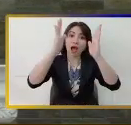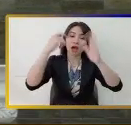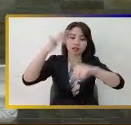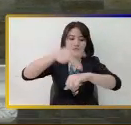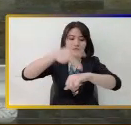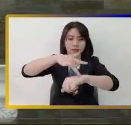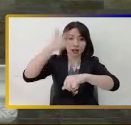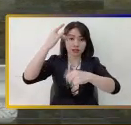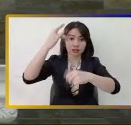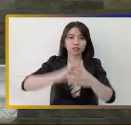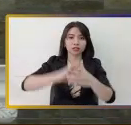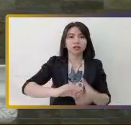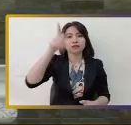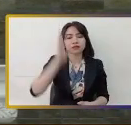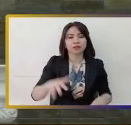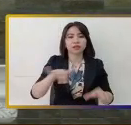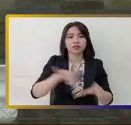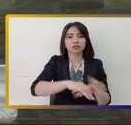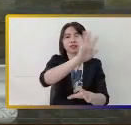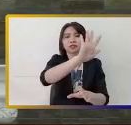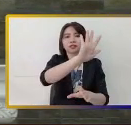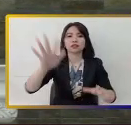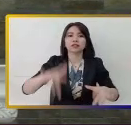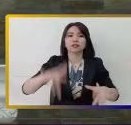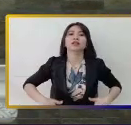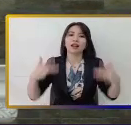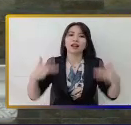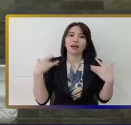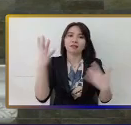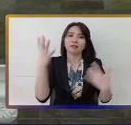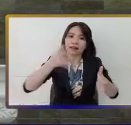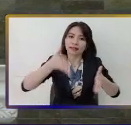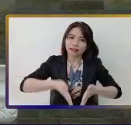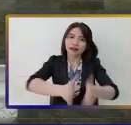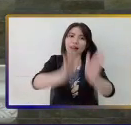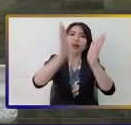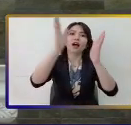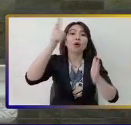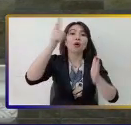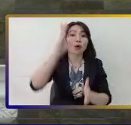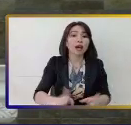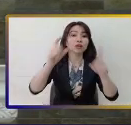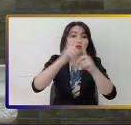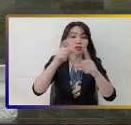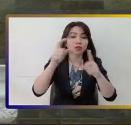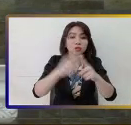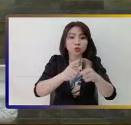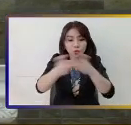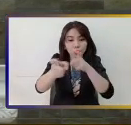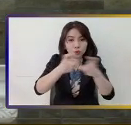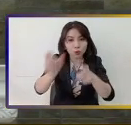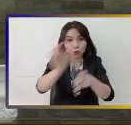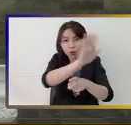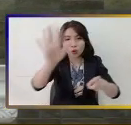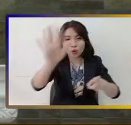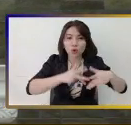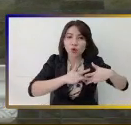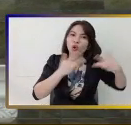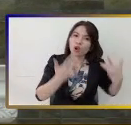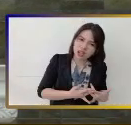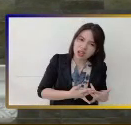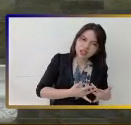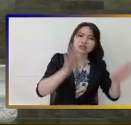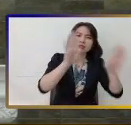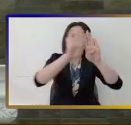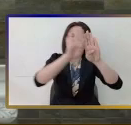your life and allow Him, His Word, to control yourself, to control your heart. You open your heart